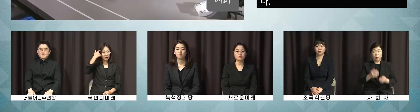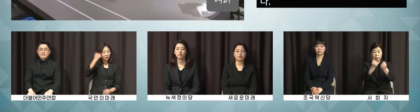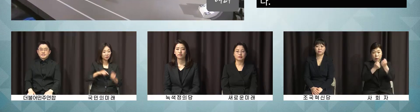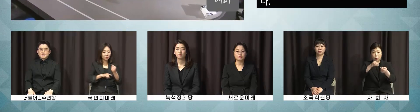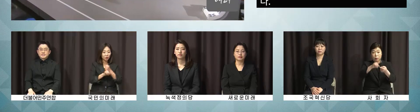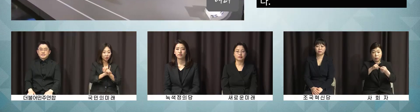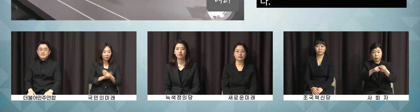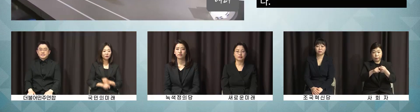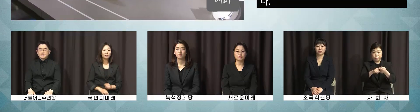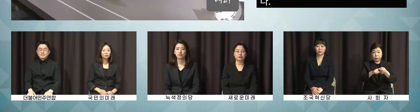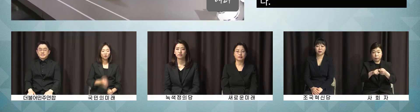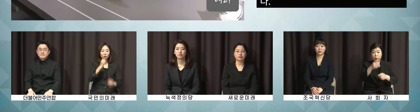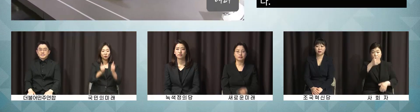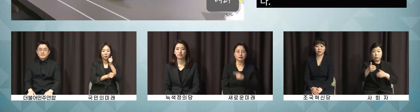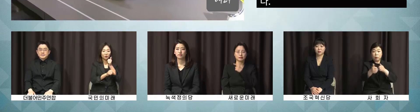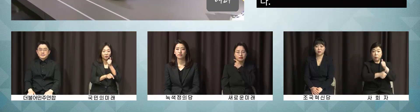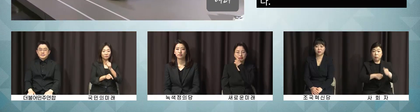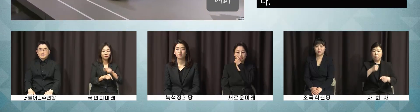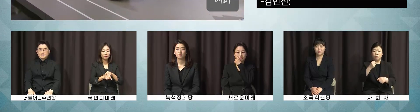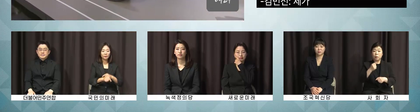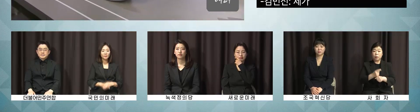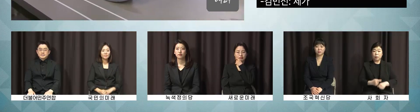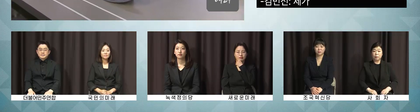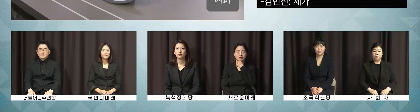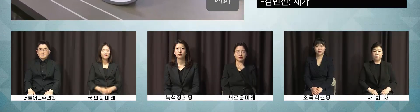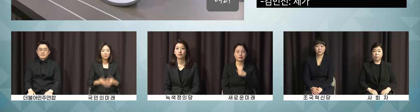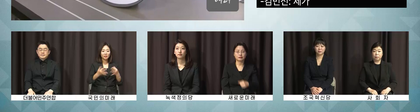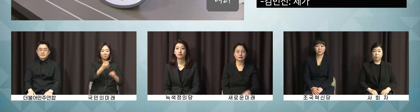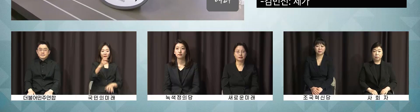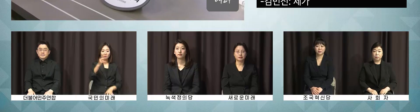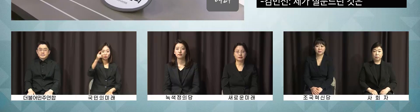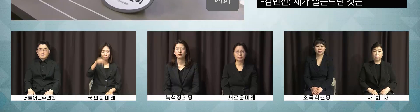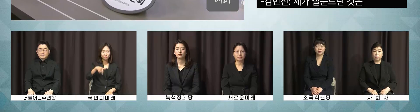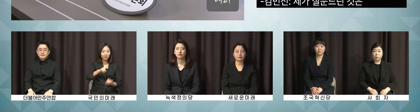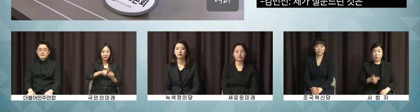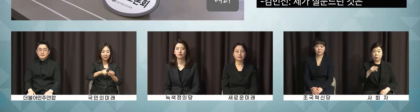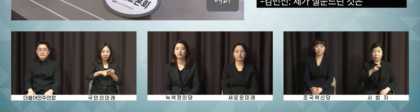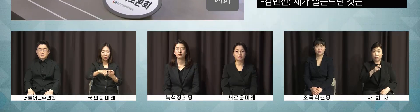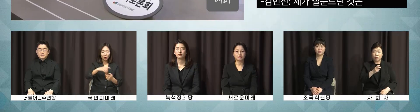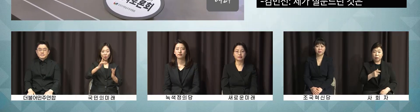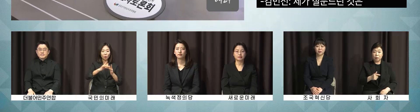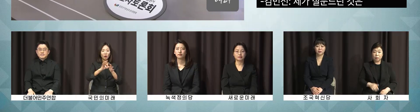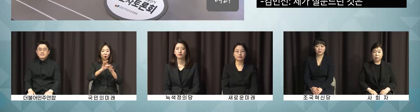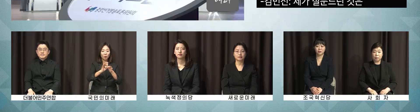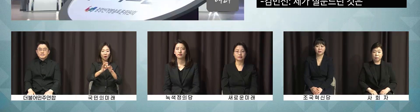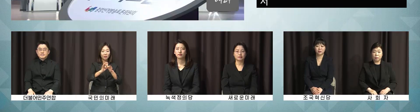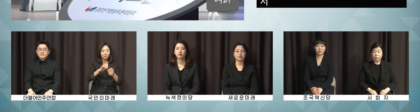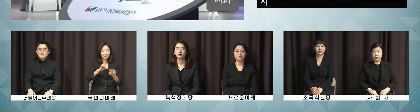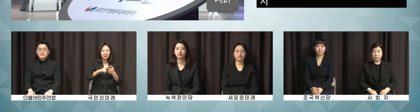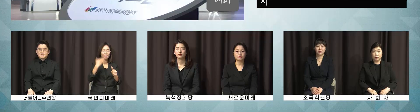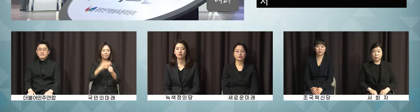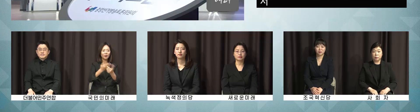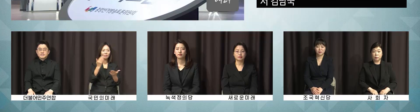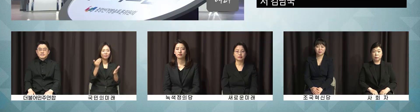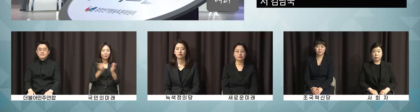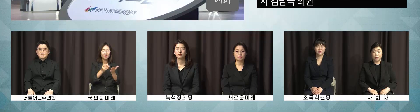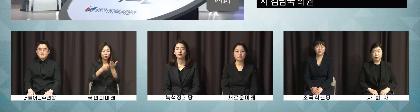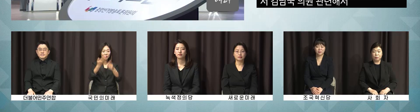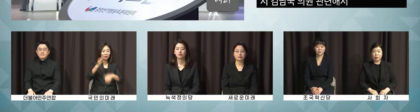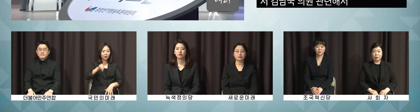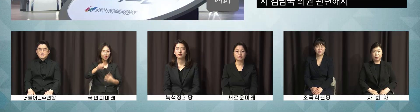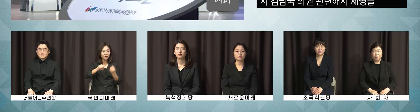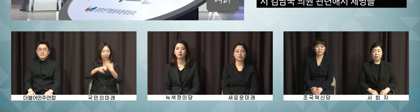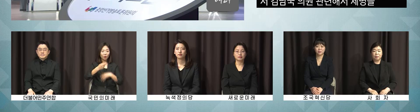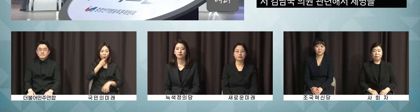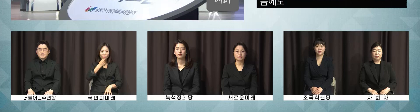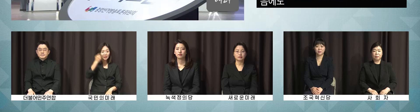사실 윤리위에서 이미 윤리자문위원회에서 김남국 의원에 대해서 코인과 관련해서 제명을 요구했음에도 불구하고 왜 그게